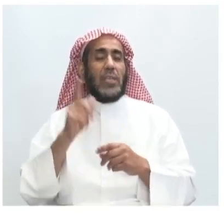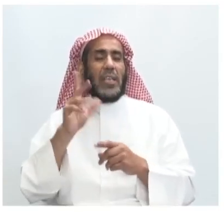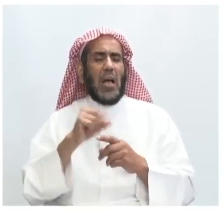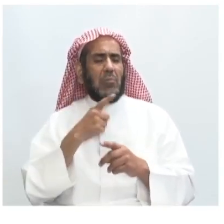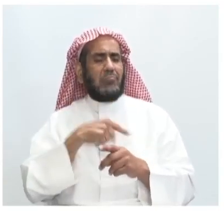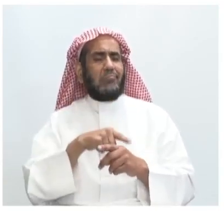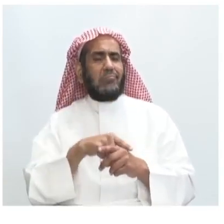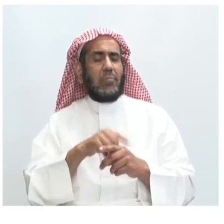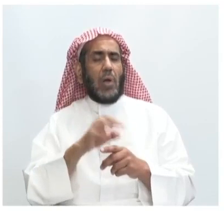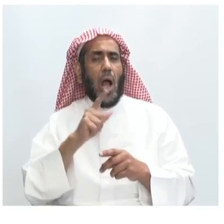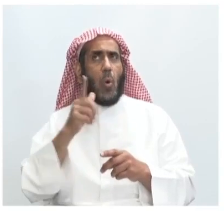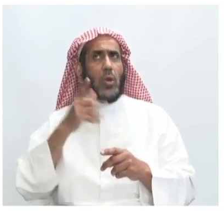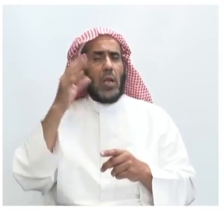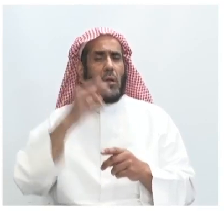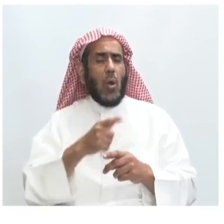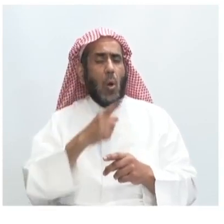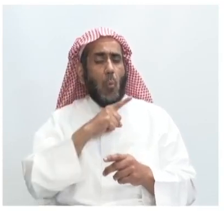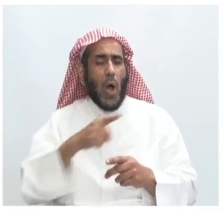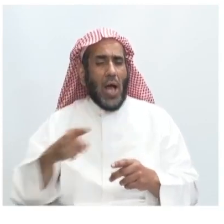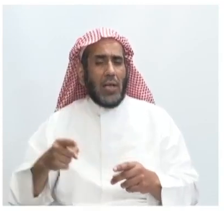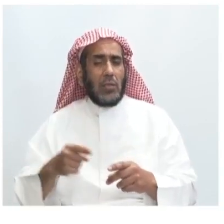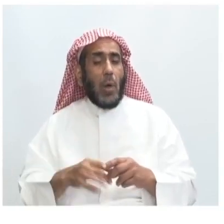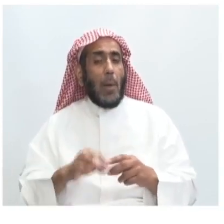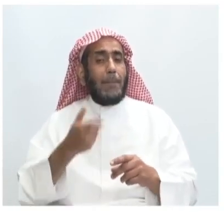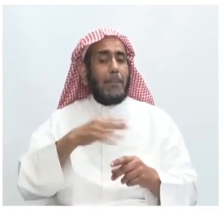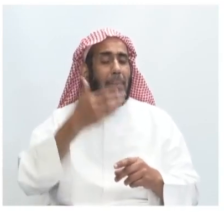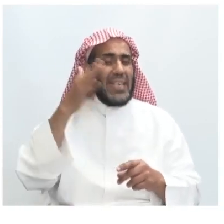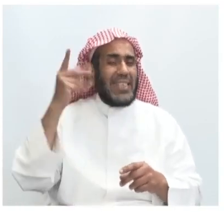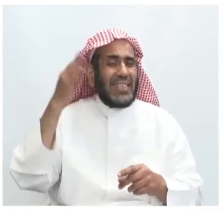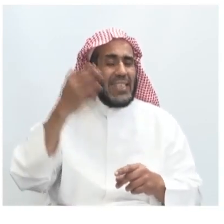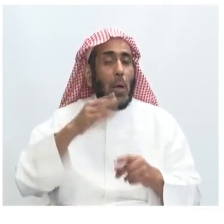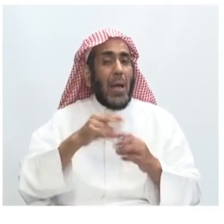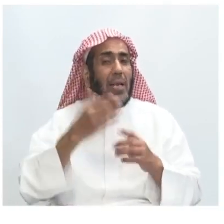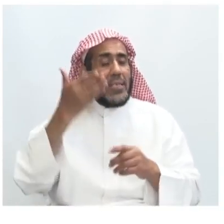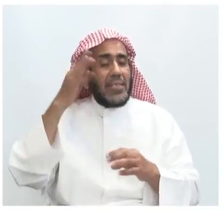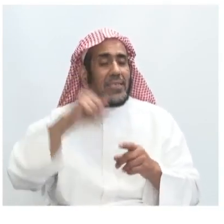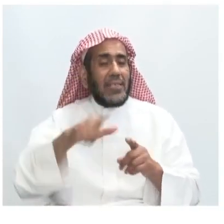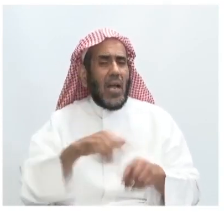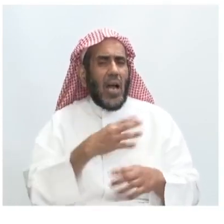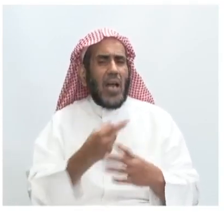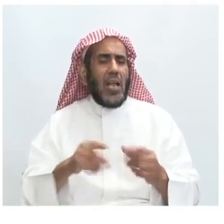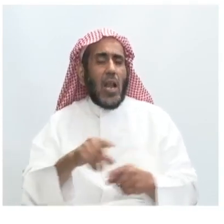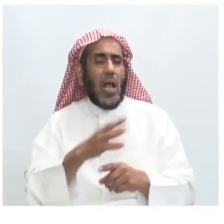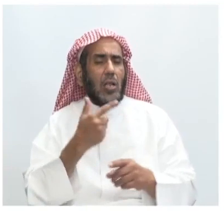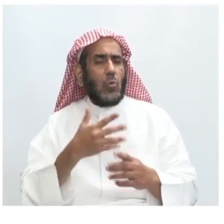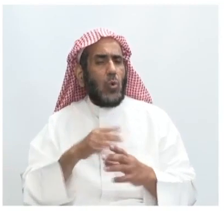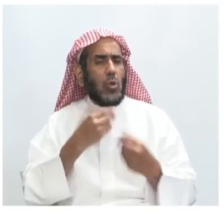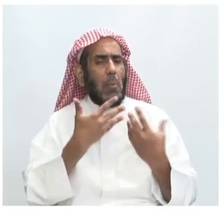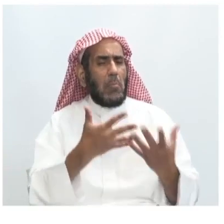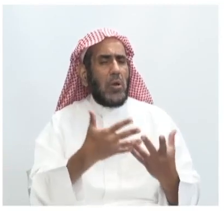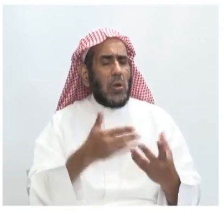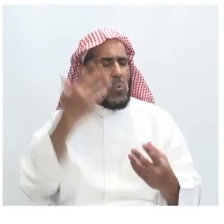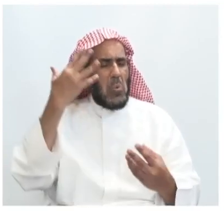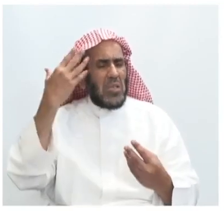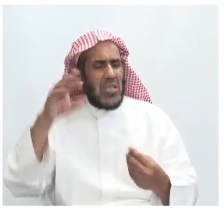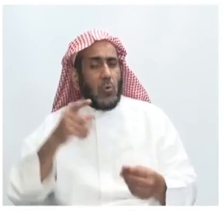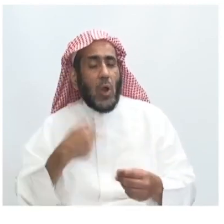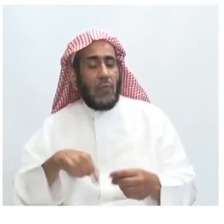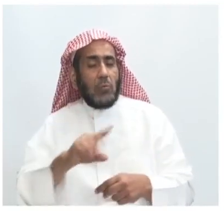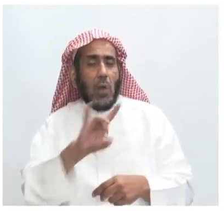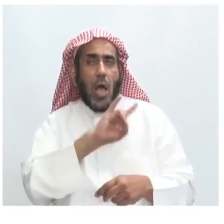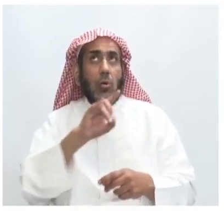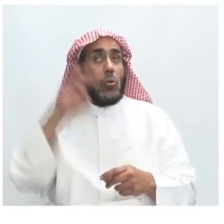او قول الله تعالى مخاطبا بني اسرائيل اتامرون الناس بالبر وتنسون انفسكم ولا يريد اجابه